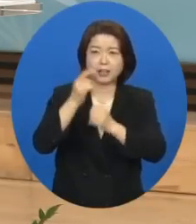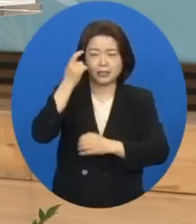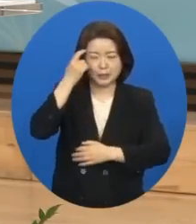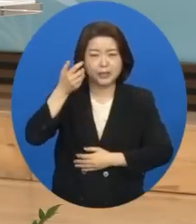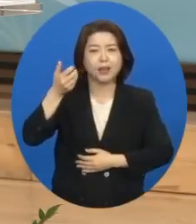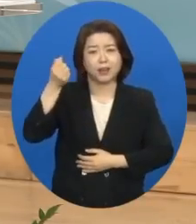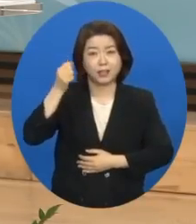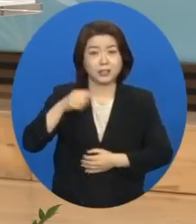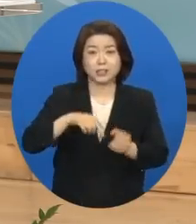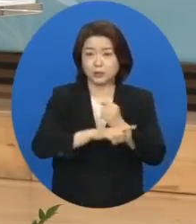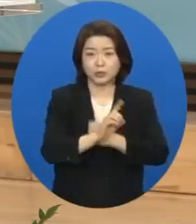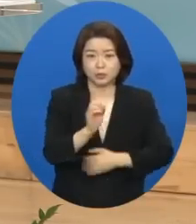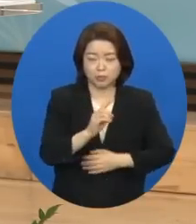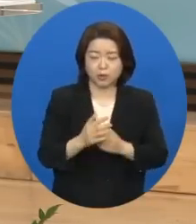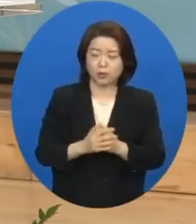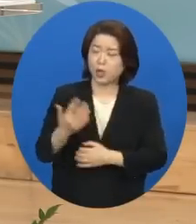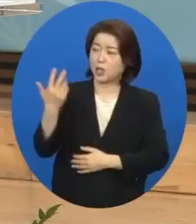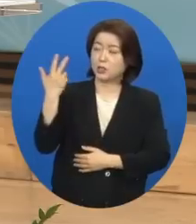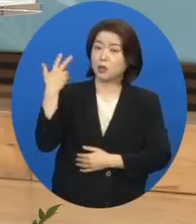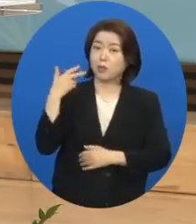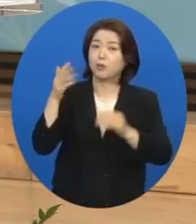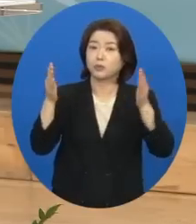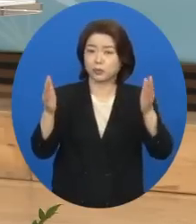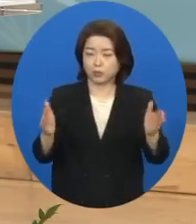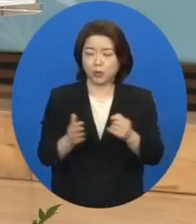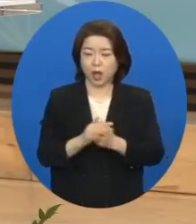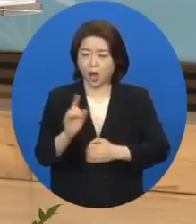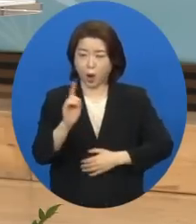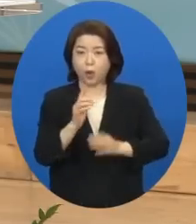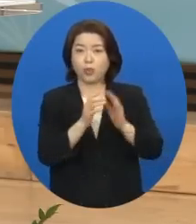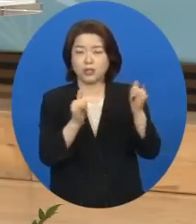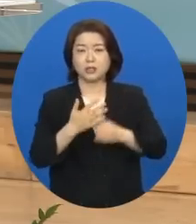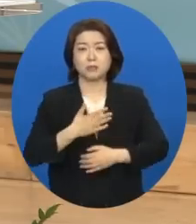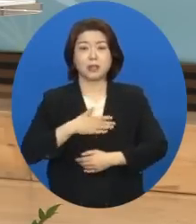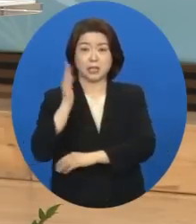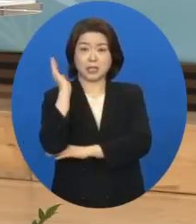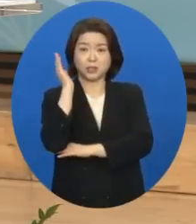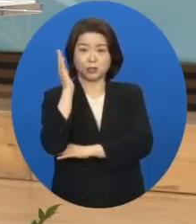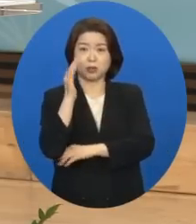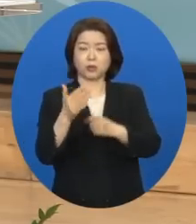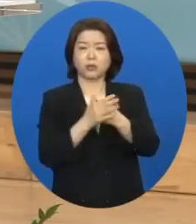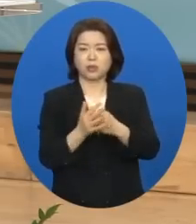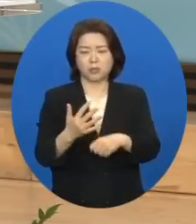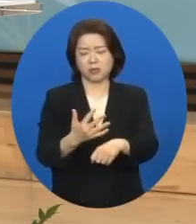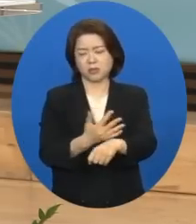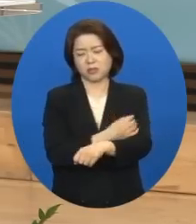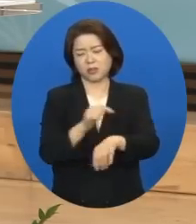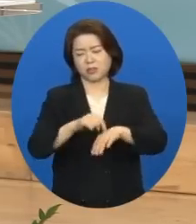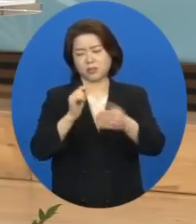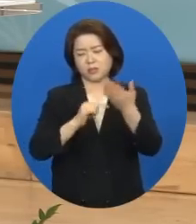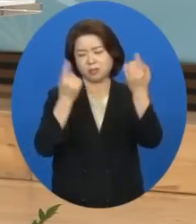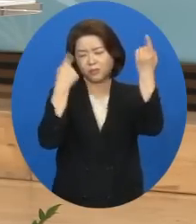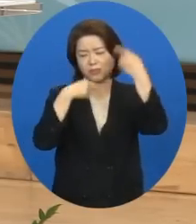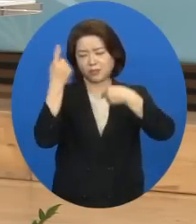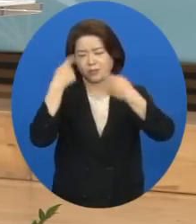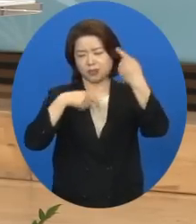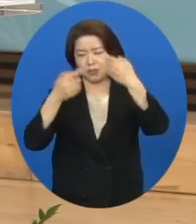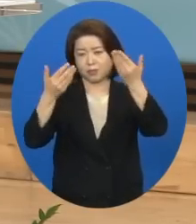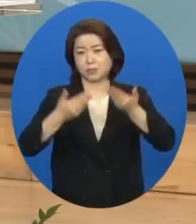것은 지난 주간에 어떤 분이 제 설교 때문에 굉장히 마음의 상처를